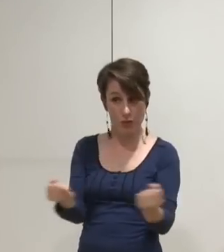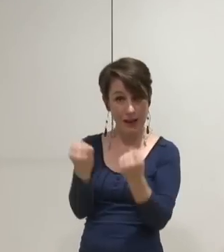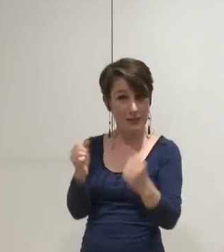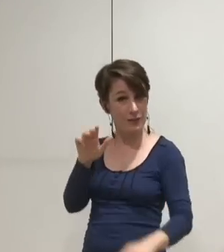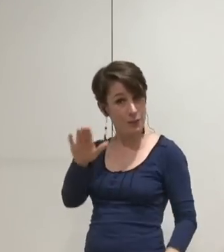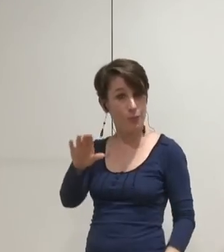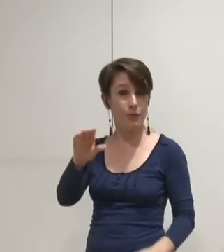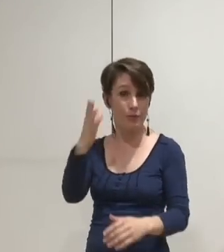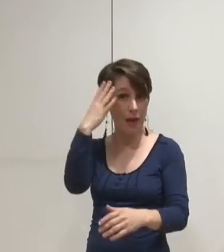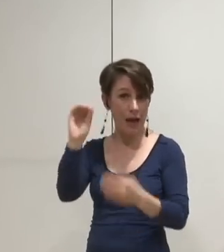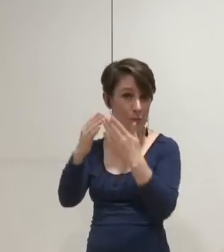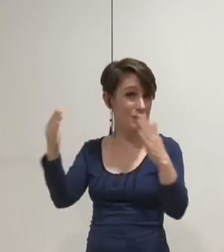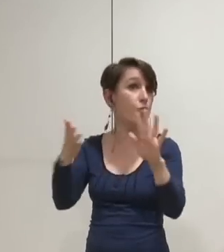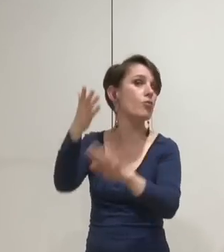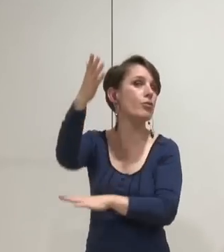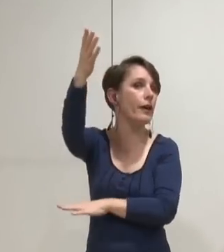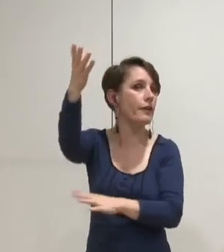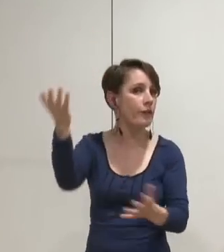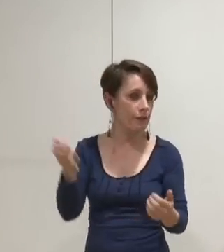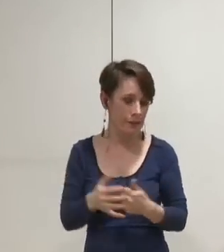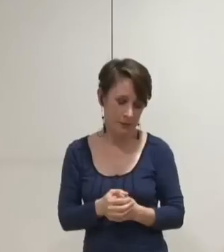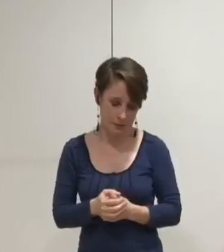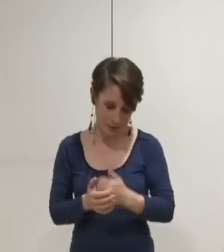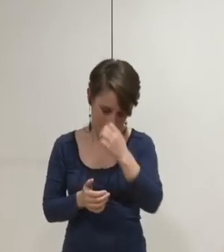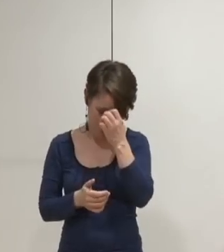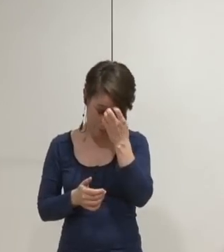expo demain et puis on nous